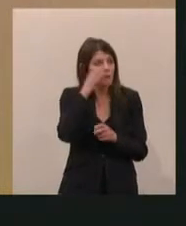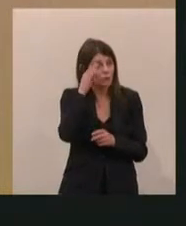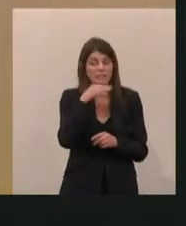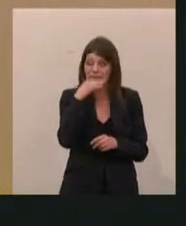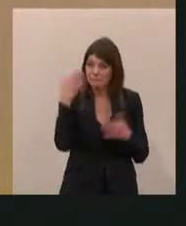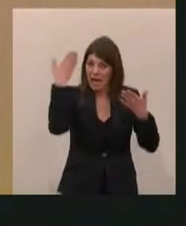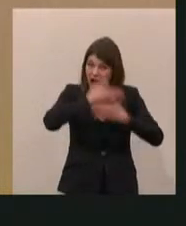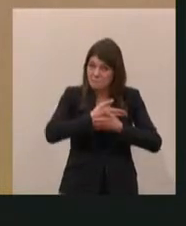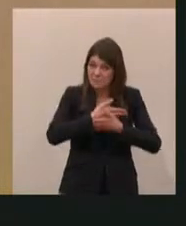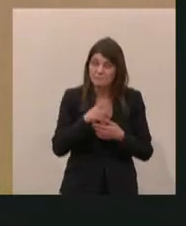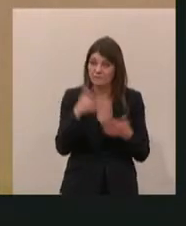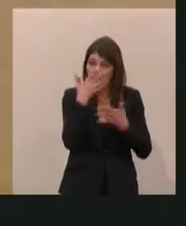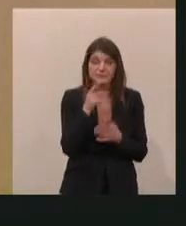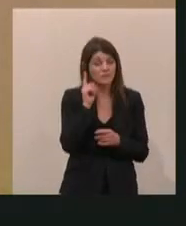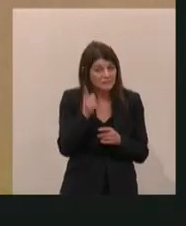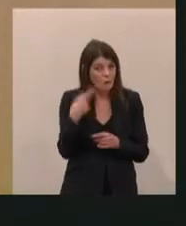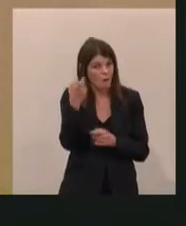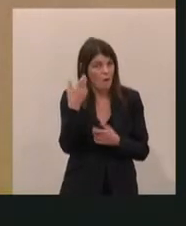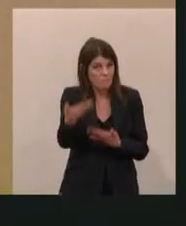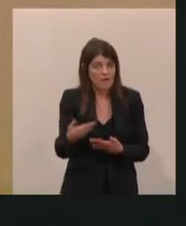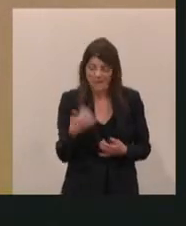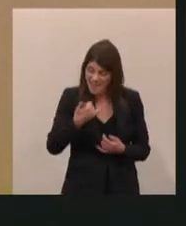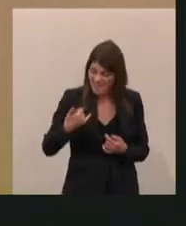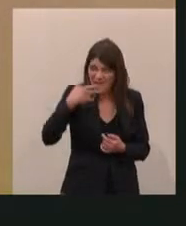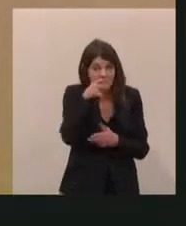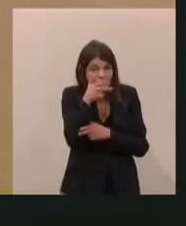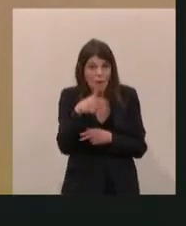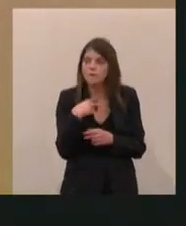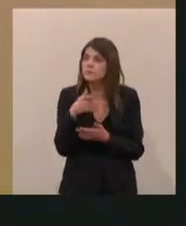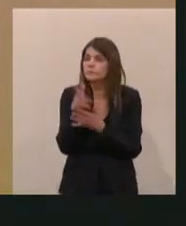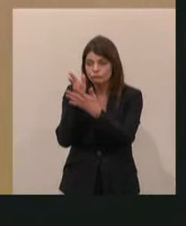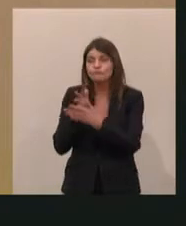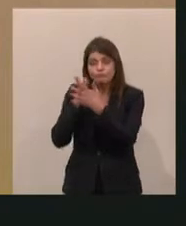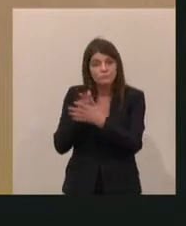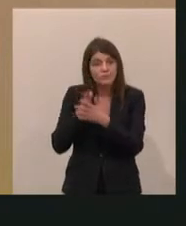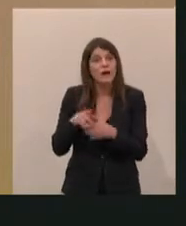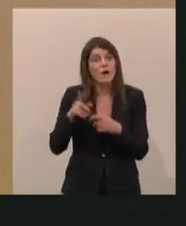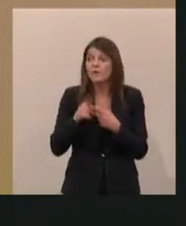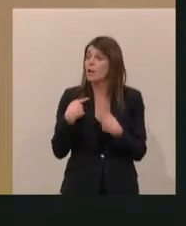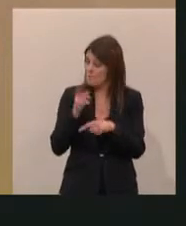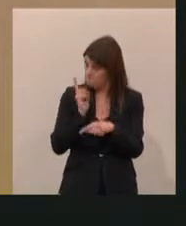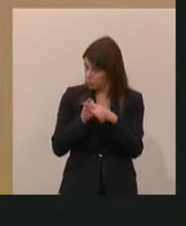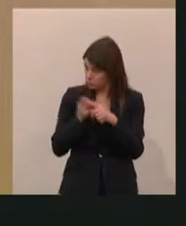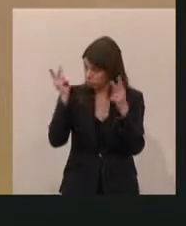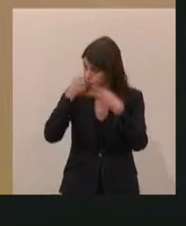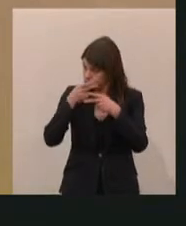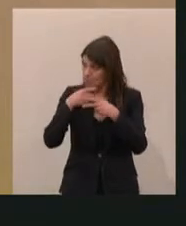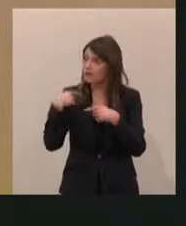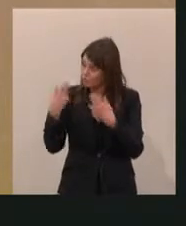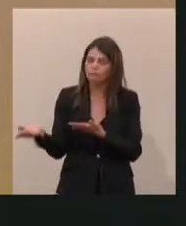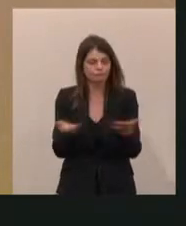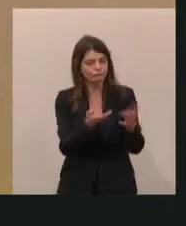im Fernsehen geben soll, und dann steht, jede Folge wird abgenommen und geht erst nach positiver Abnahme auf